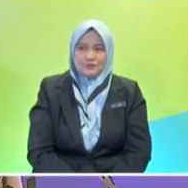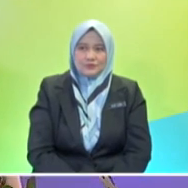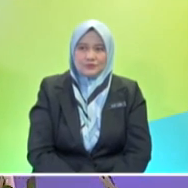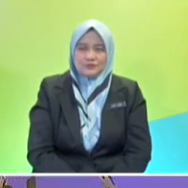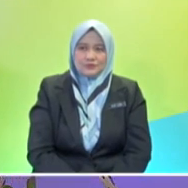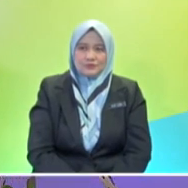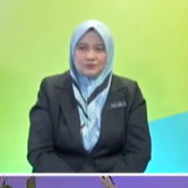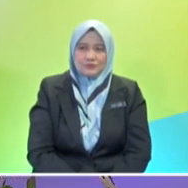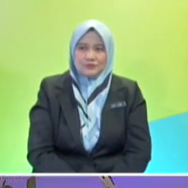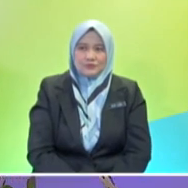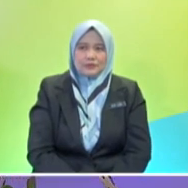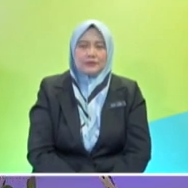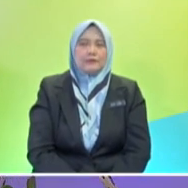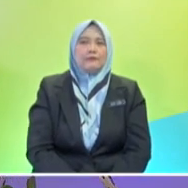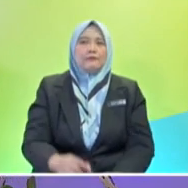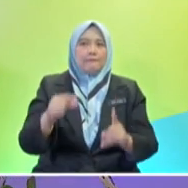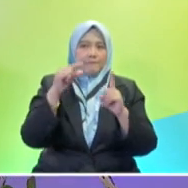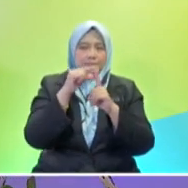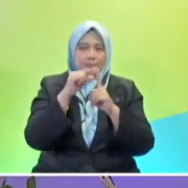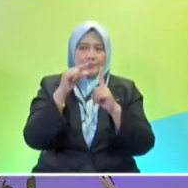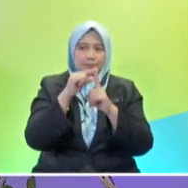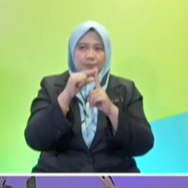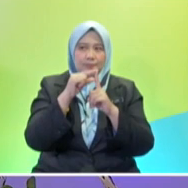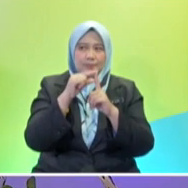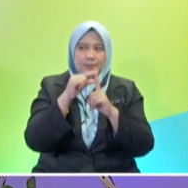seterusnya perkataan.